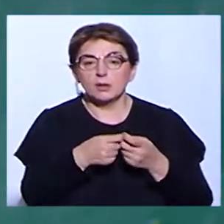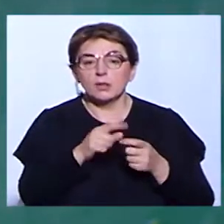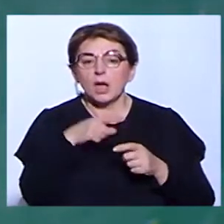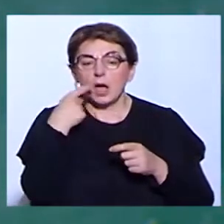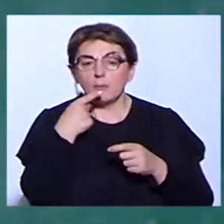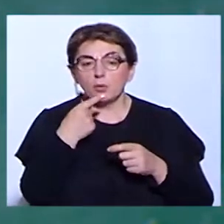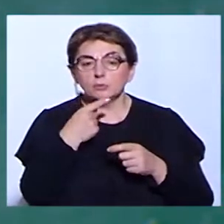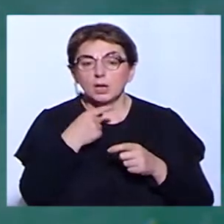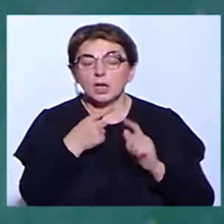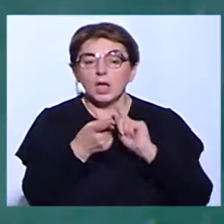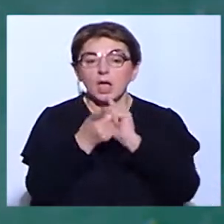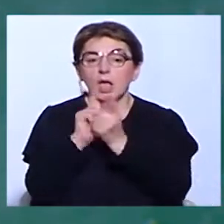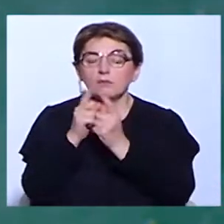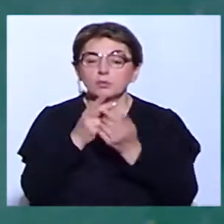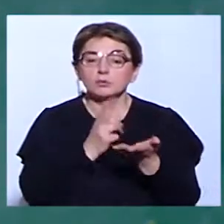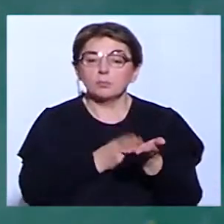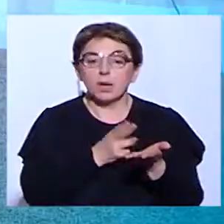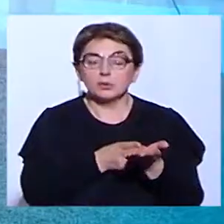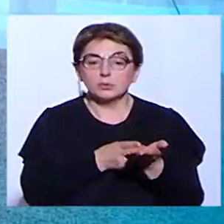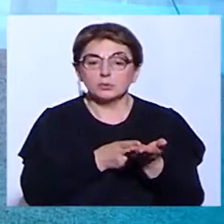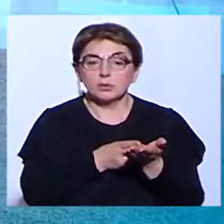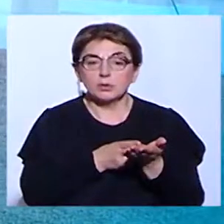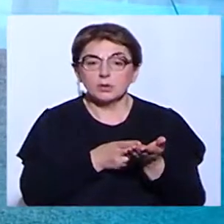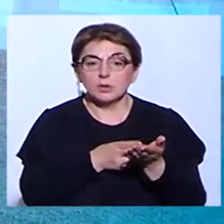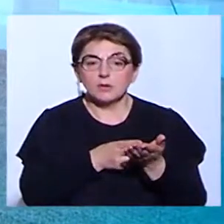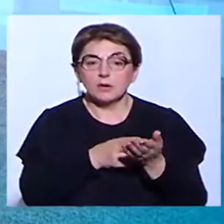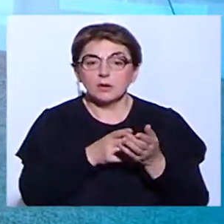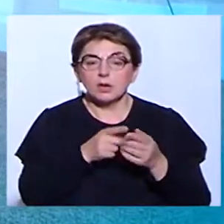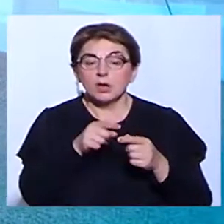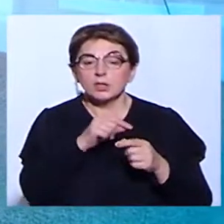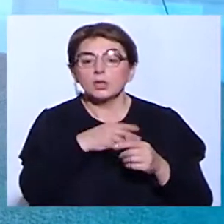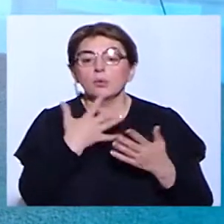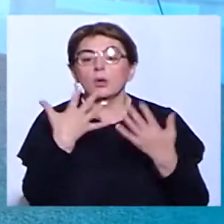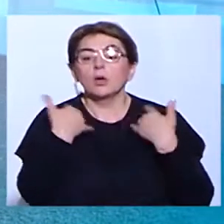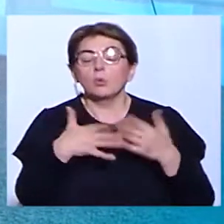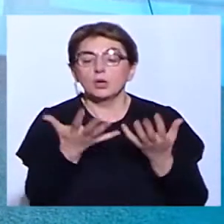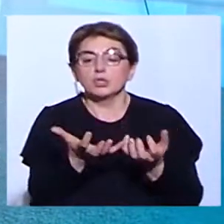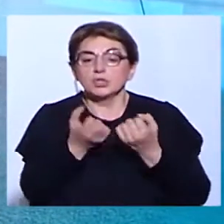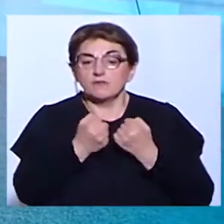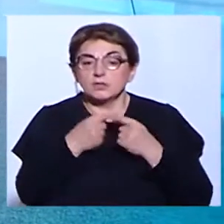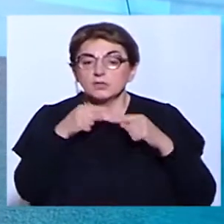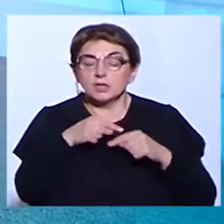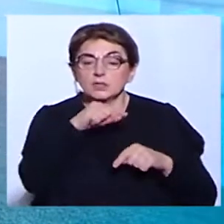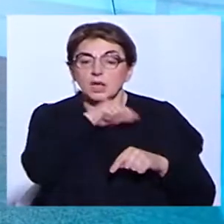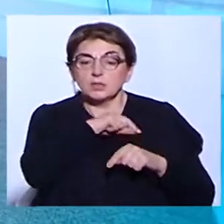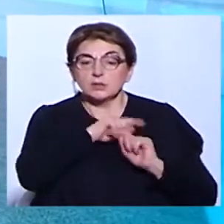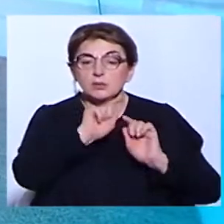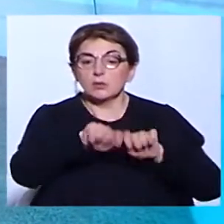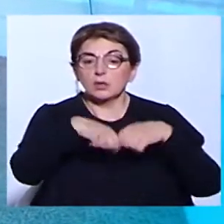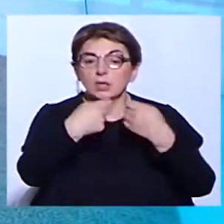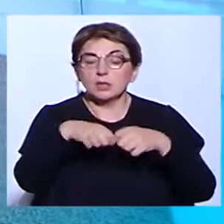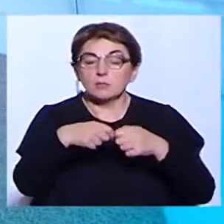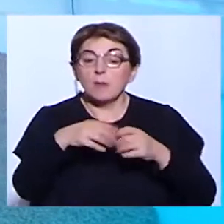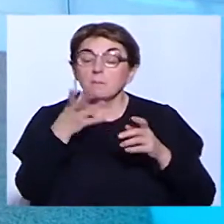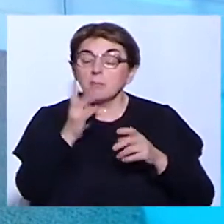თვლიდა ევოლუციის ფაქტორად, რომ შეძენილი ნიშანთვისება გადაეცემა მემკვიდრეობით. თქვენ უკვე იცით, რომ